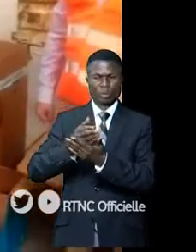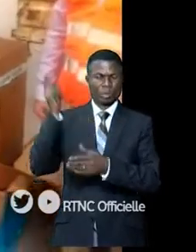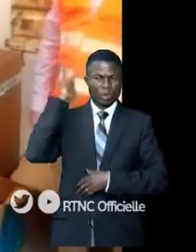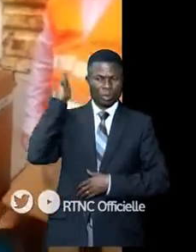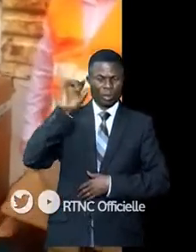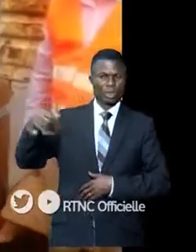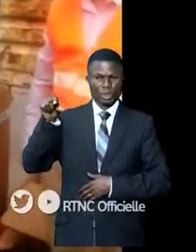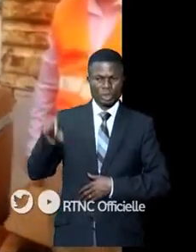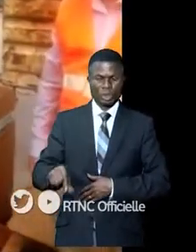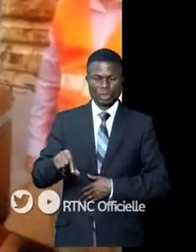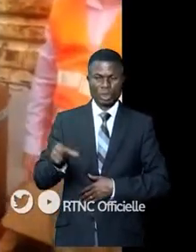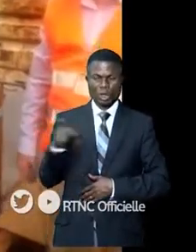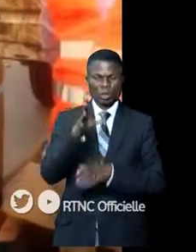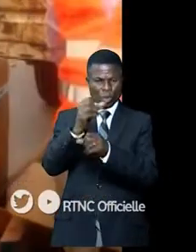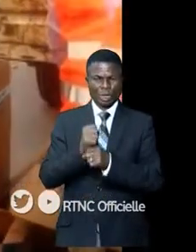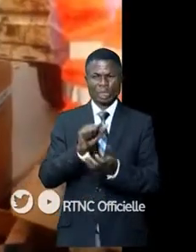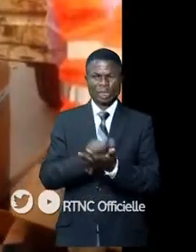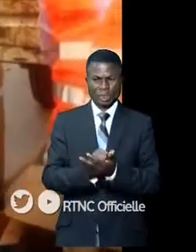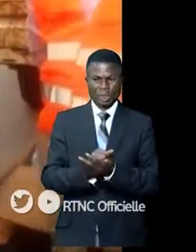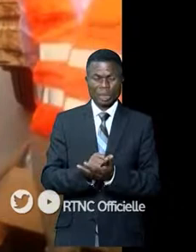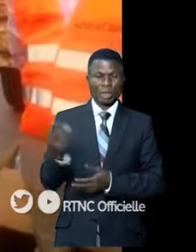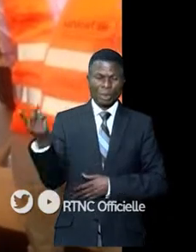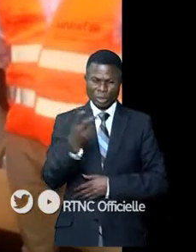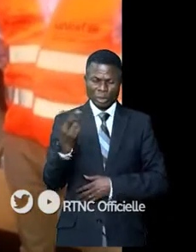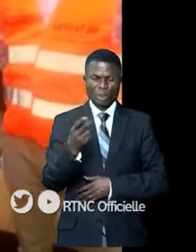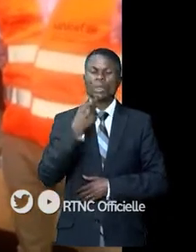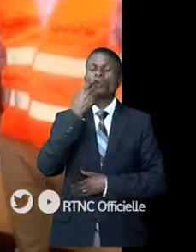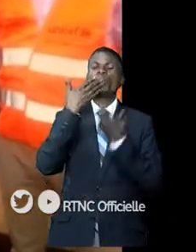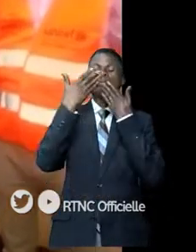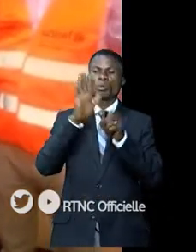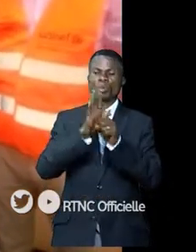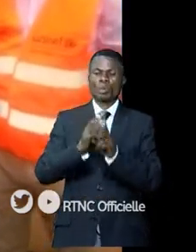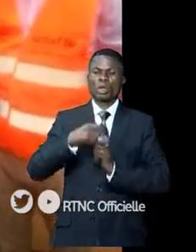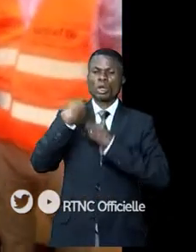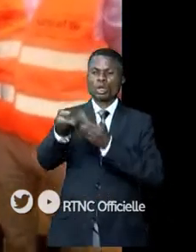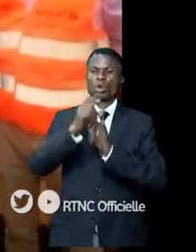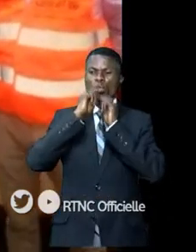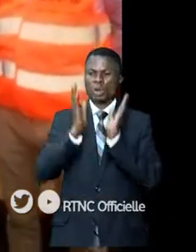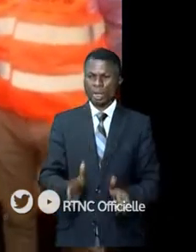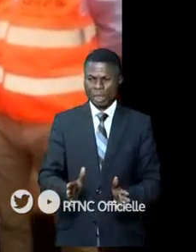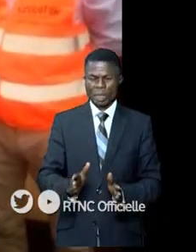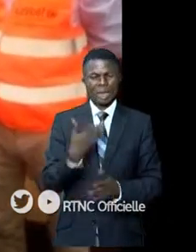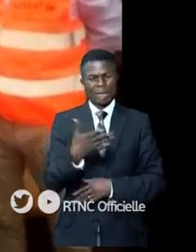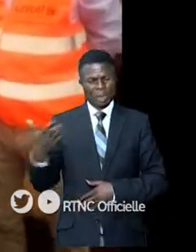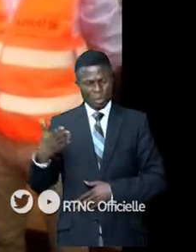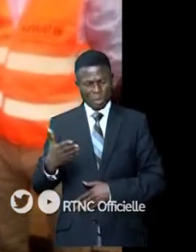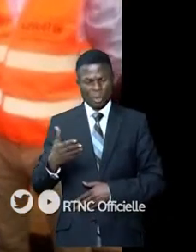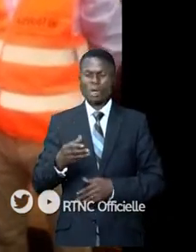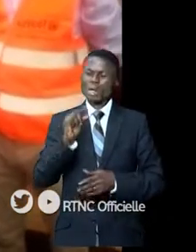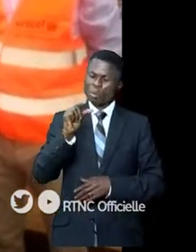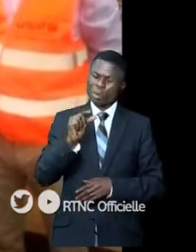professeur Jean-Jacques Mouyembe-Tanfoum. Ces derniers à remercier les donateurs pour ces matériels qui vont tant soit